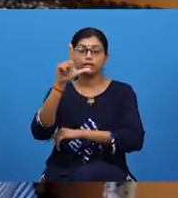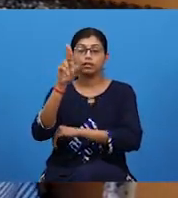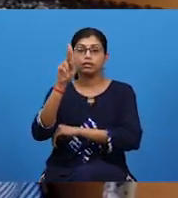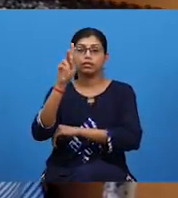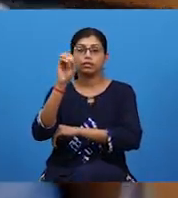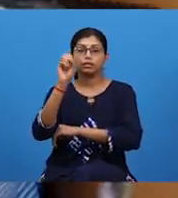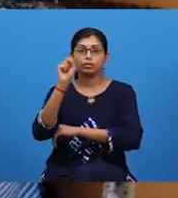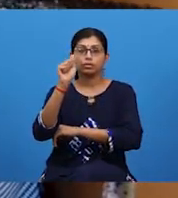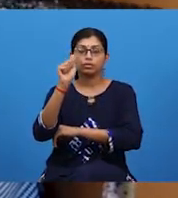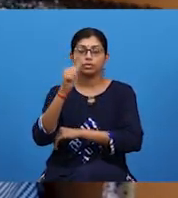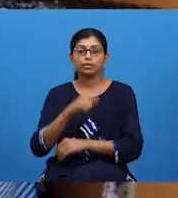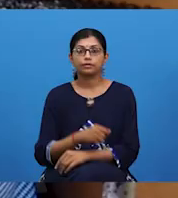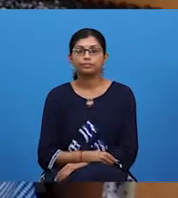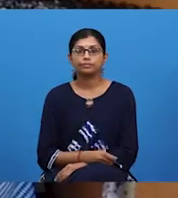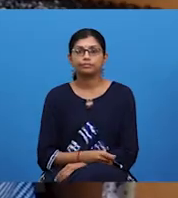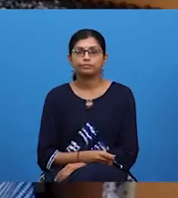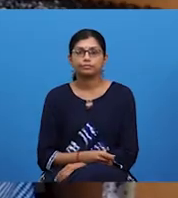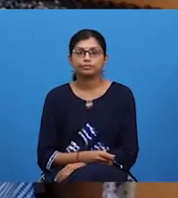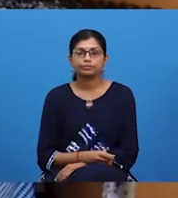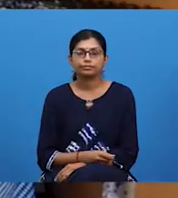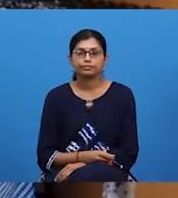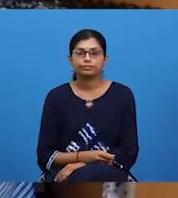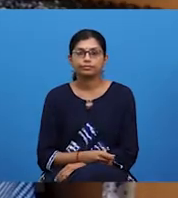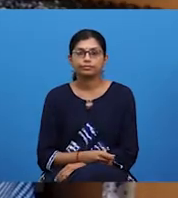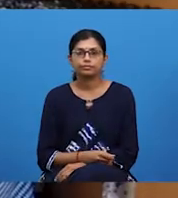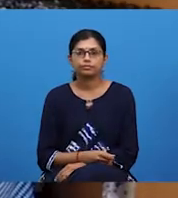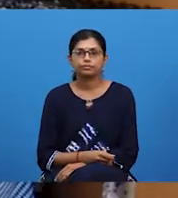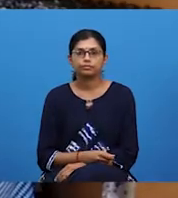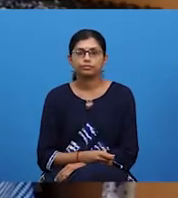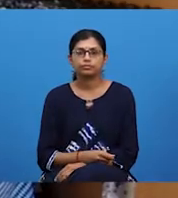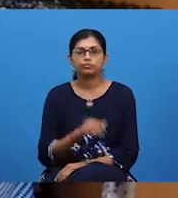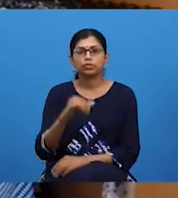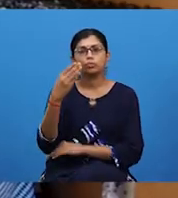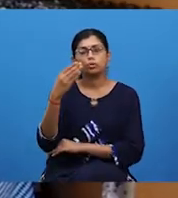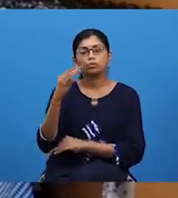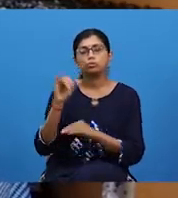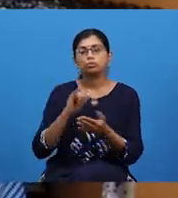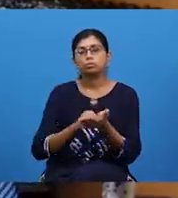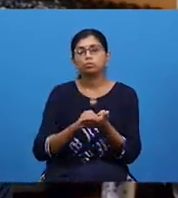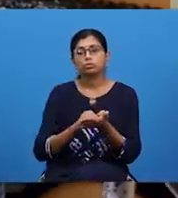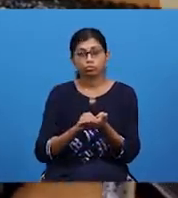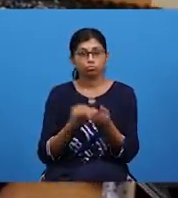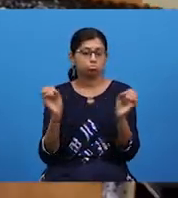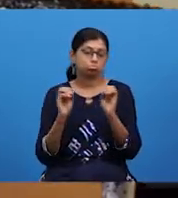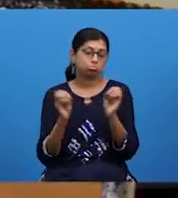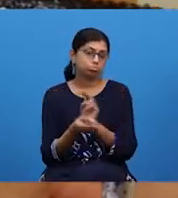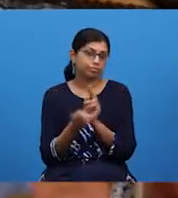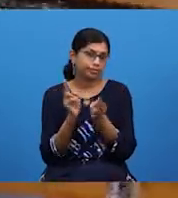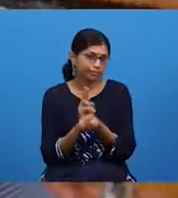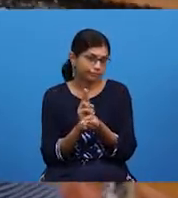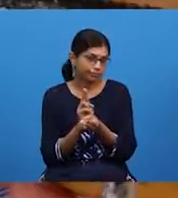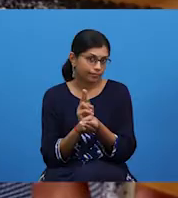yang di sebelah kanan, kita nampak tiada perubahan ke atas larutan. Magnetik ini